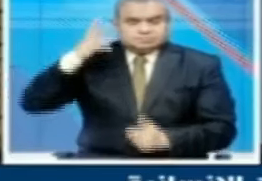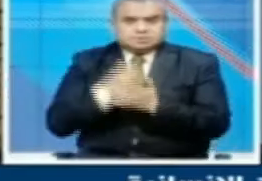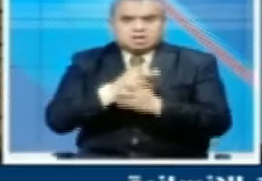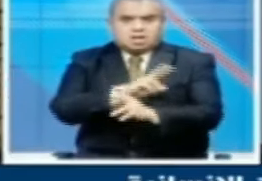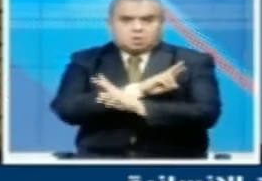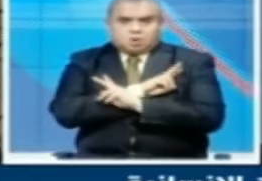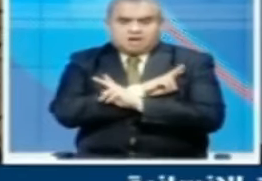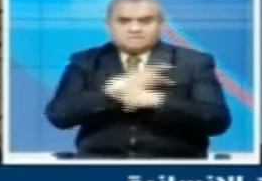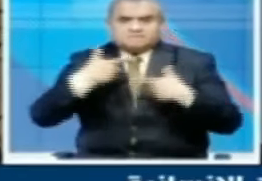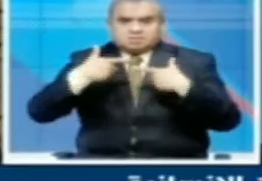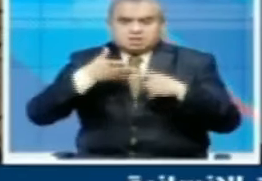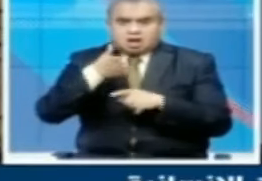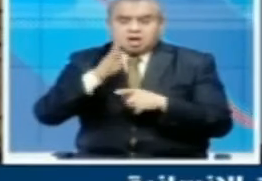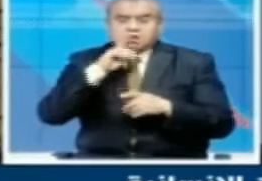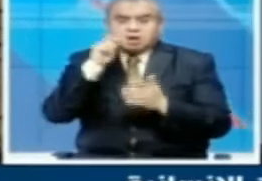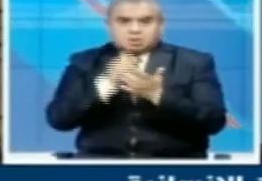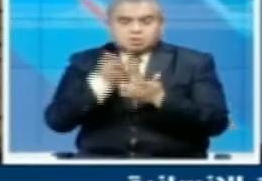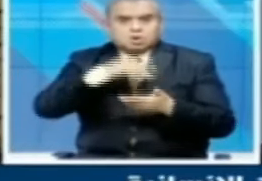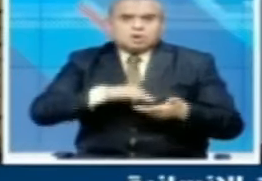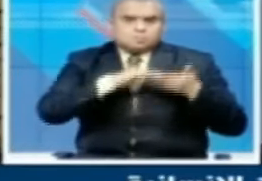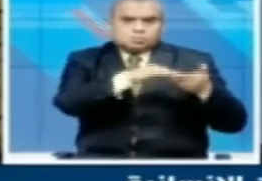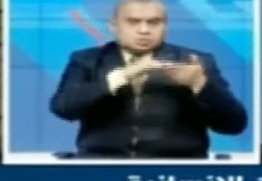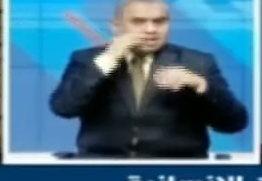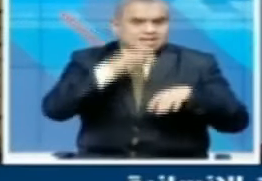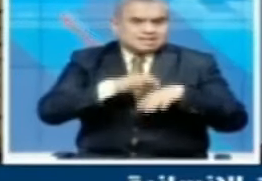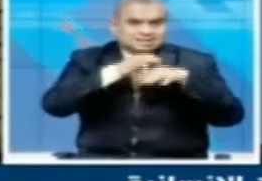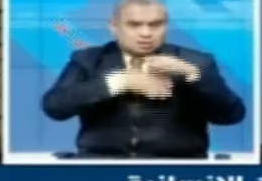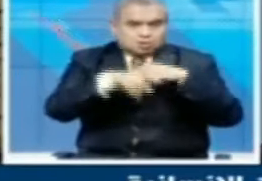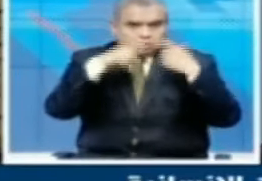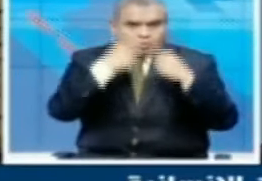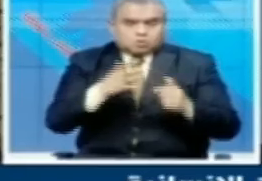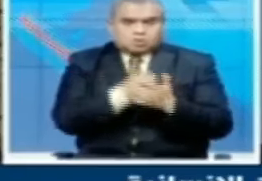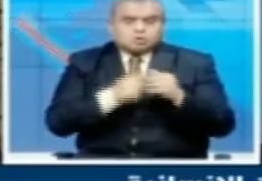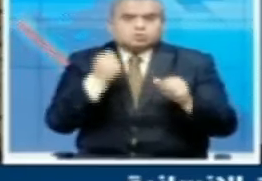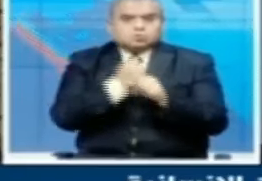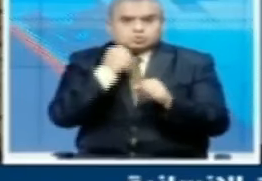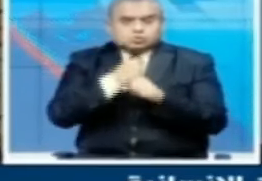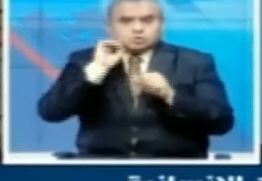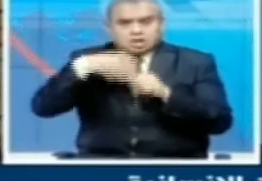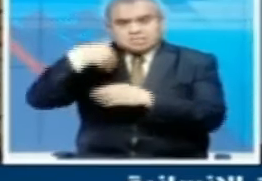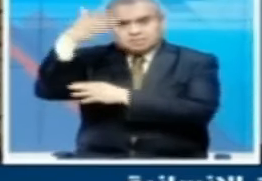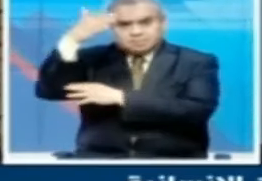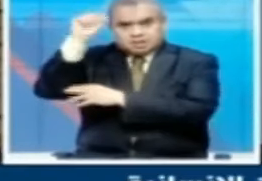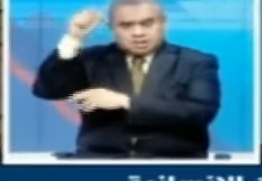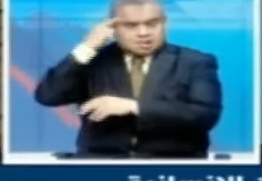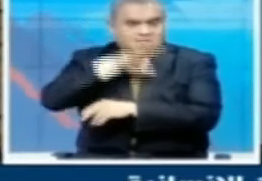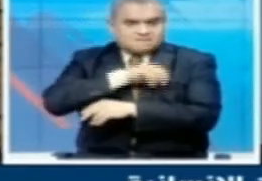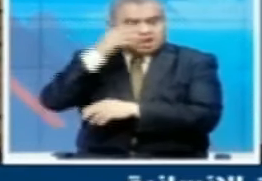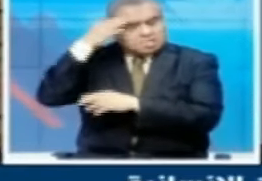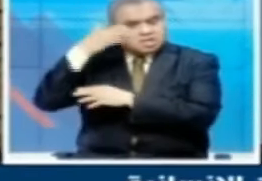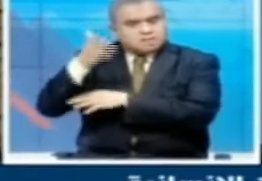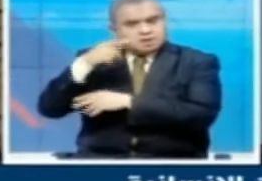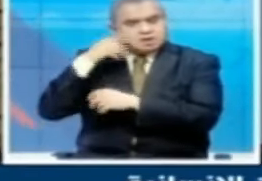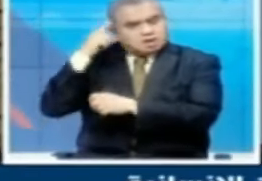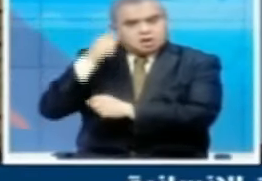إطلاق النار وإنفاذ المساعدات الإنسانية ودفع جهود إقامة الدولة الفلسطينية المستقلة